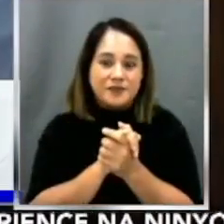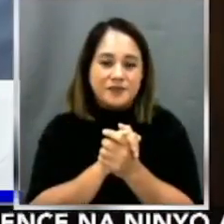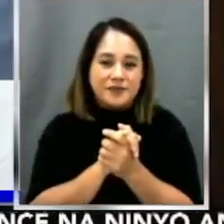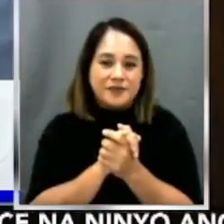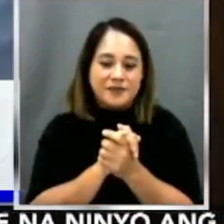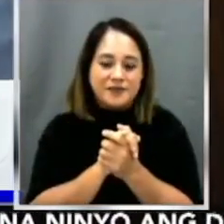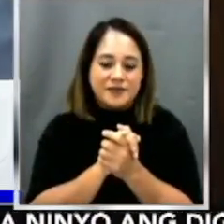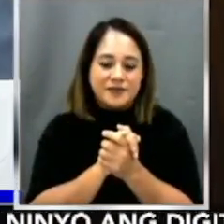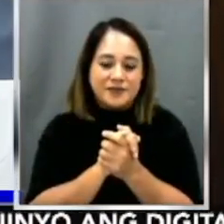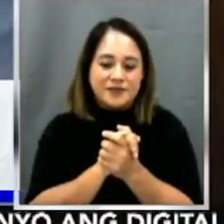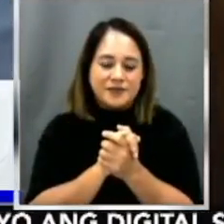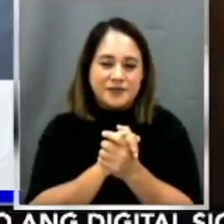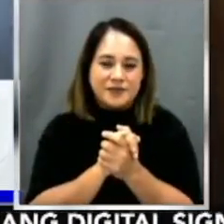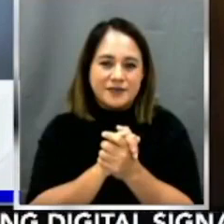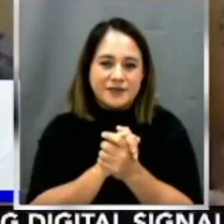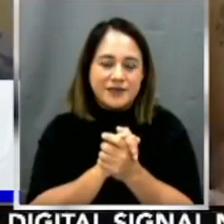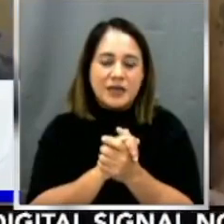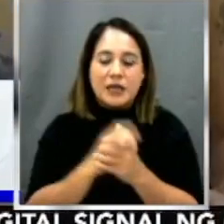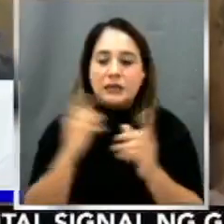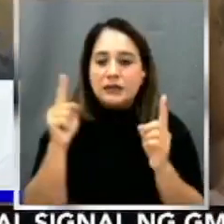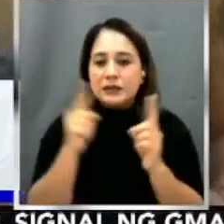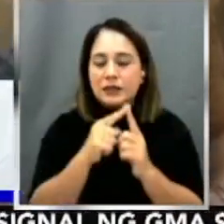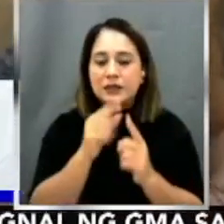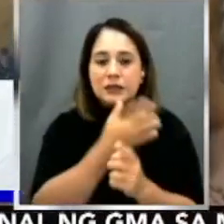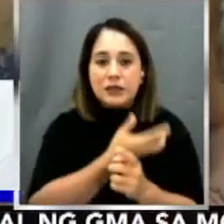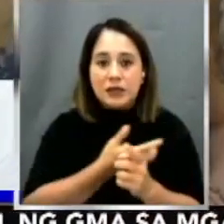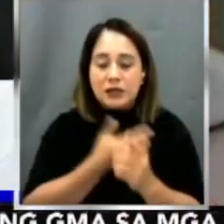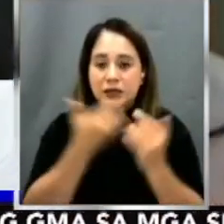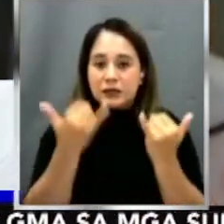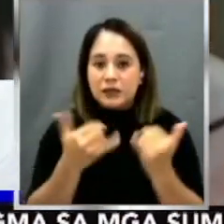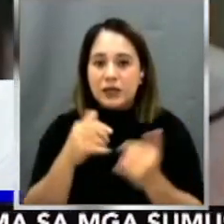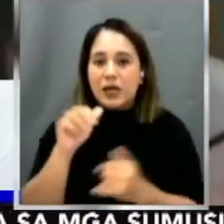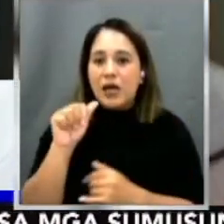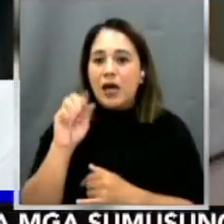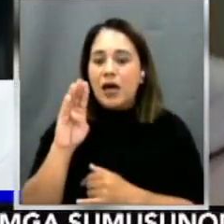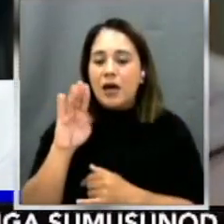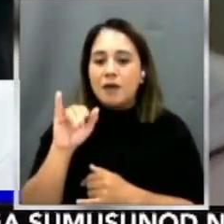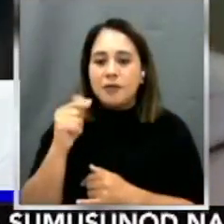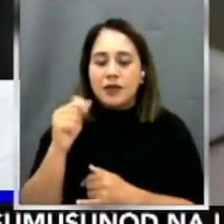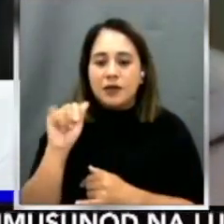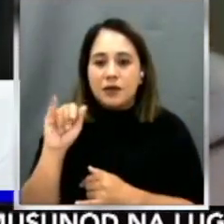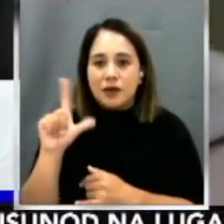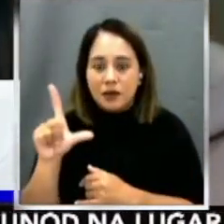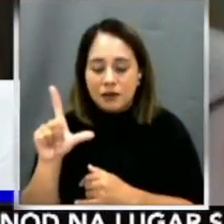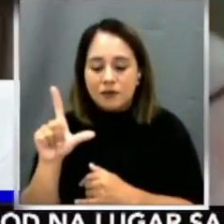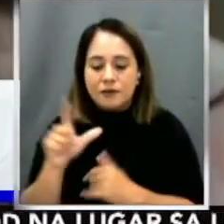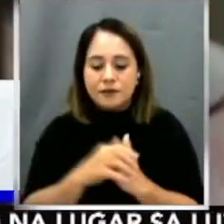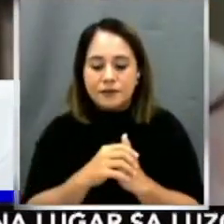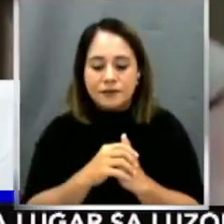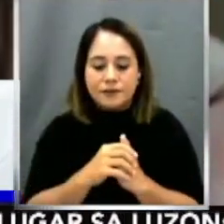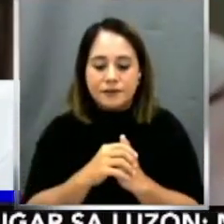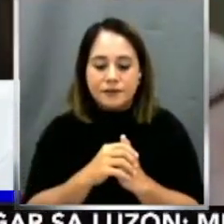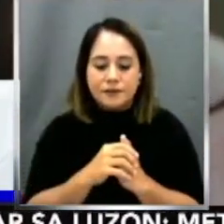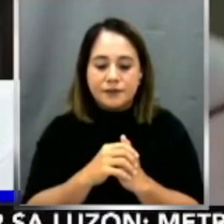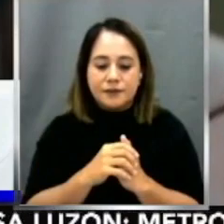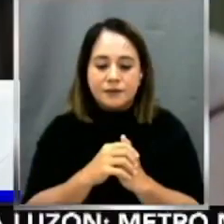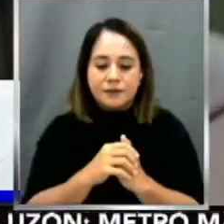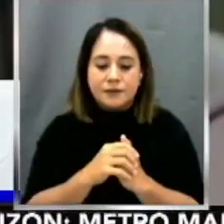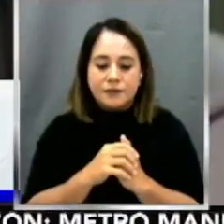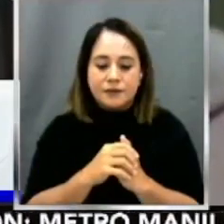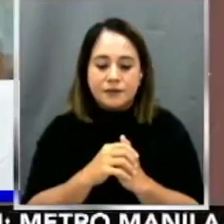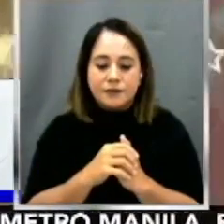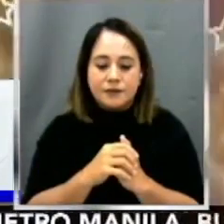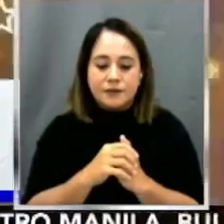Sinungaling! Hanggang sa karakter niya ngayong si Abigail. Muntik na siyang mapagsamantalahan! Hindi ka po ba naawa sa